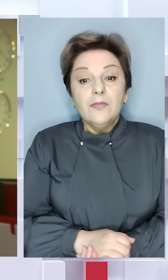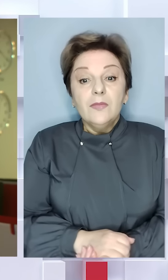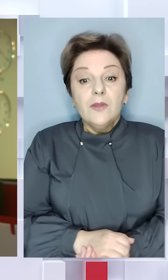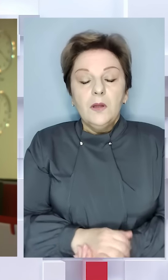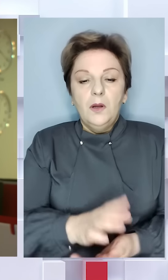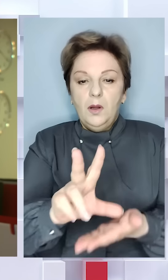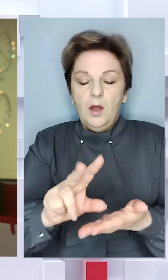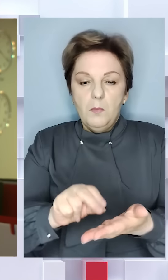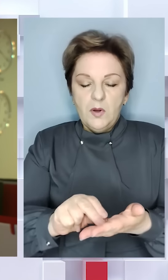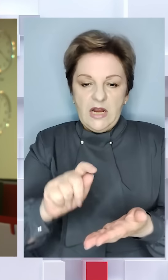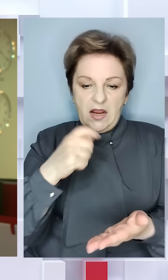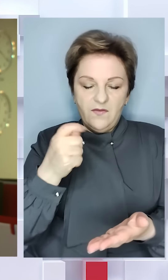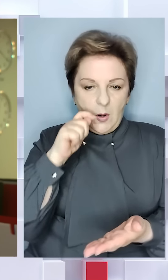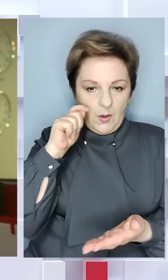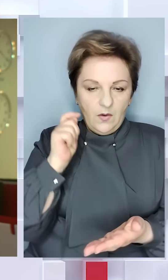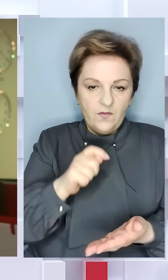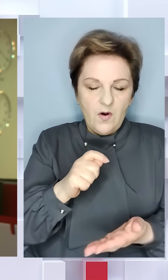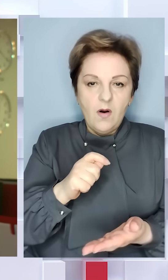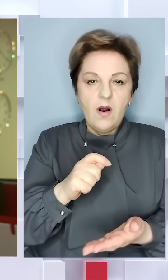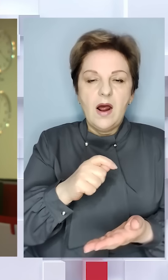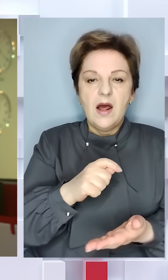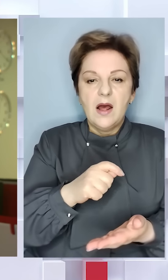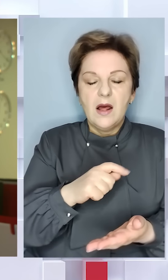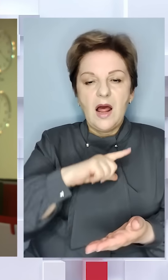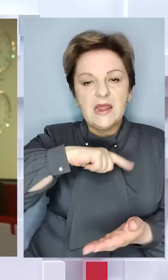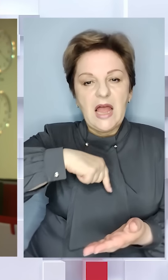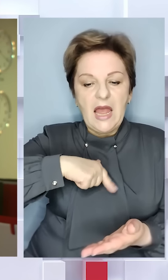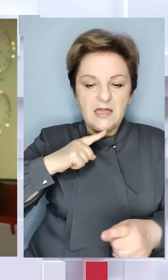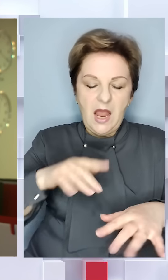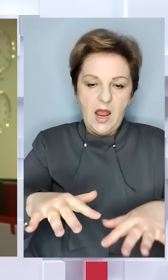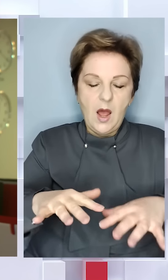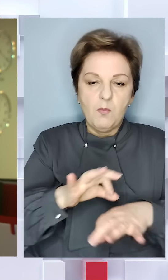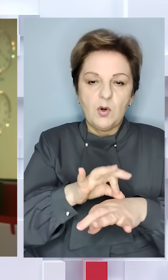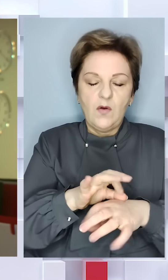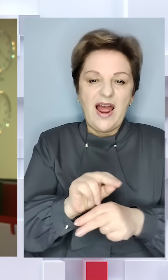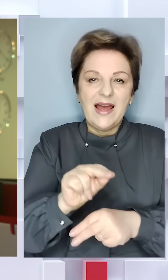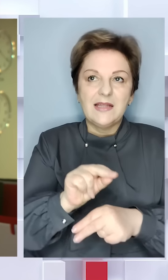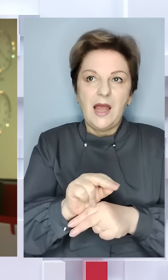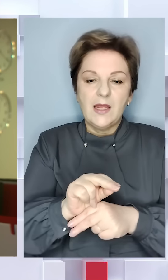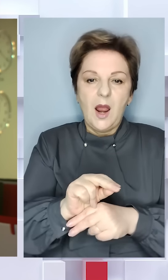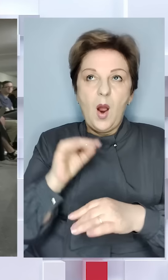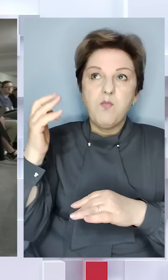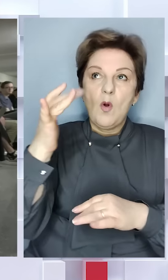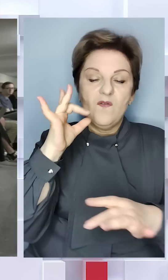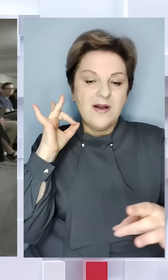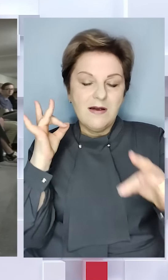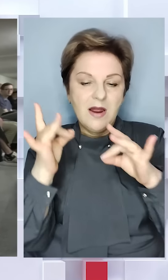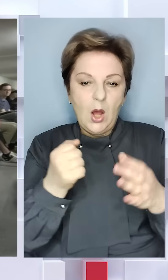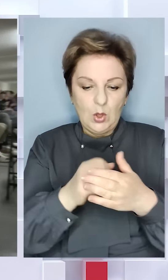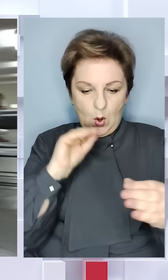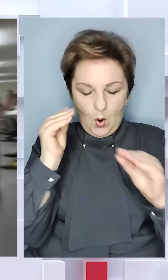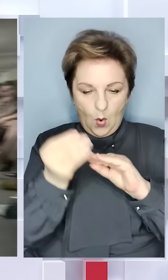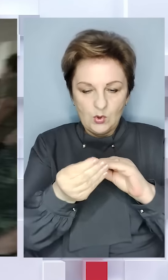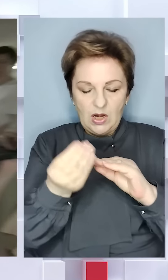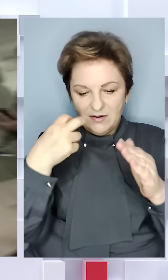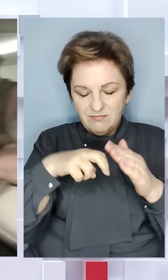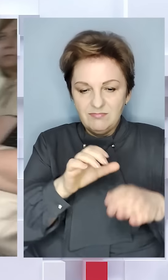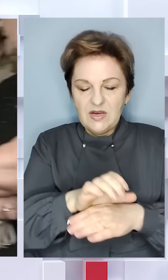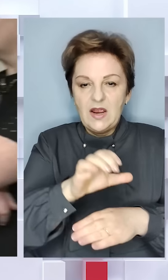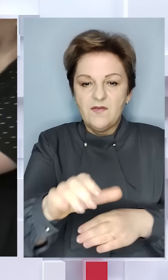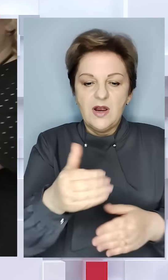За прикладом війни в Україні, у литовському парламенті провели навчання повітряної тривоги. До укриттів відправили